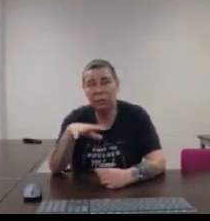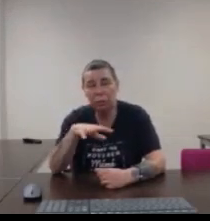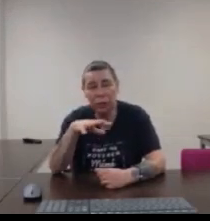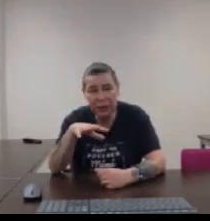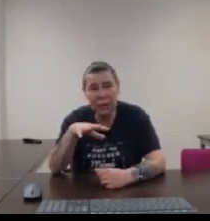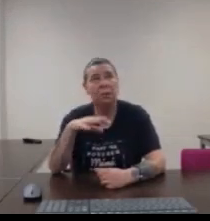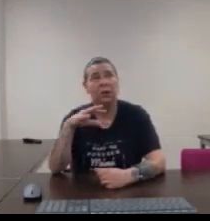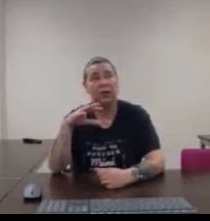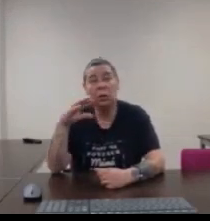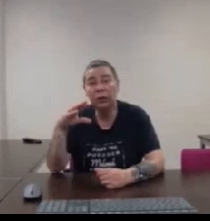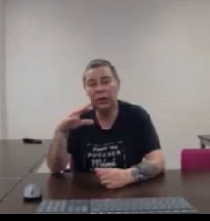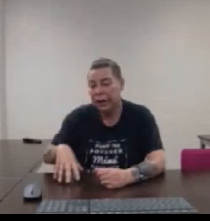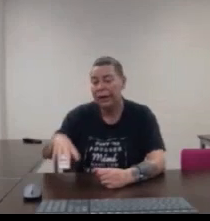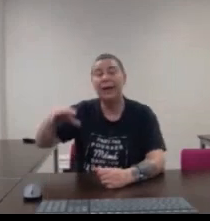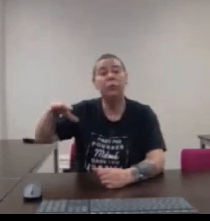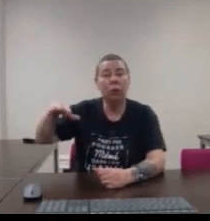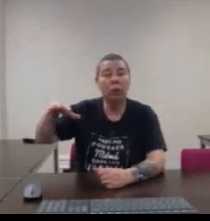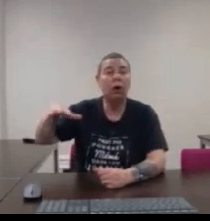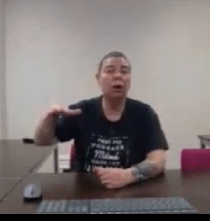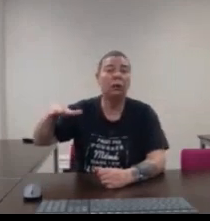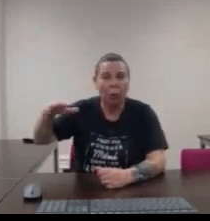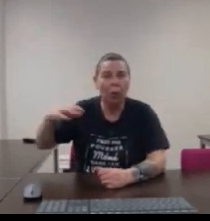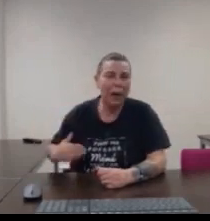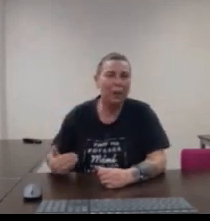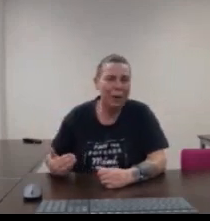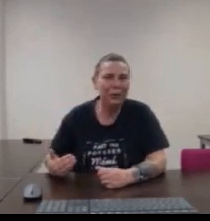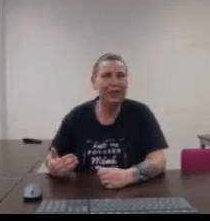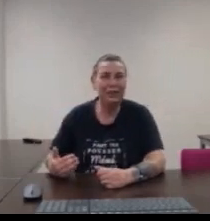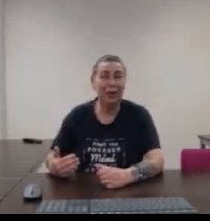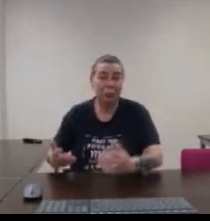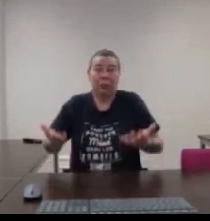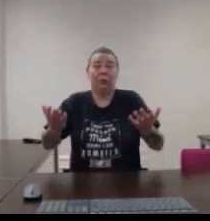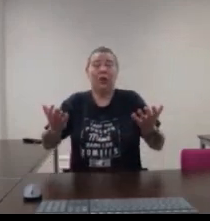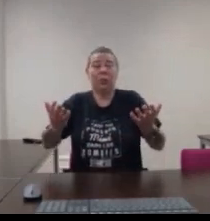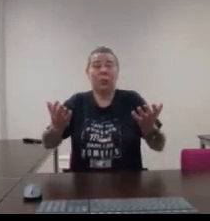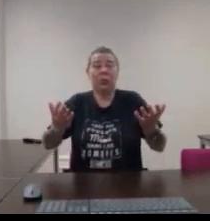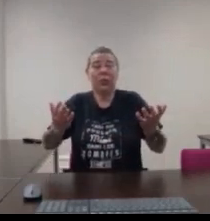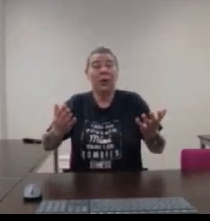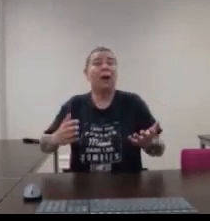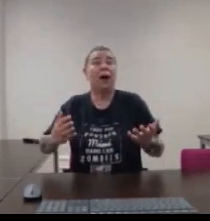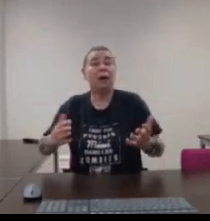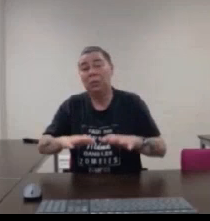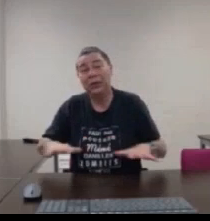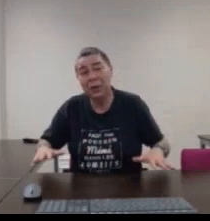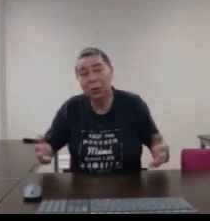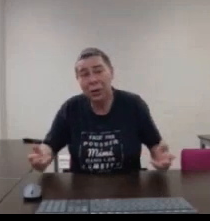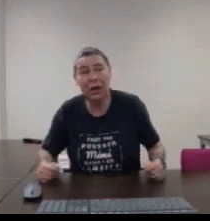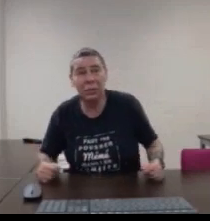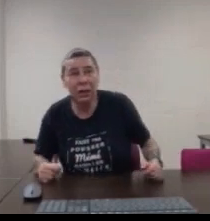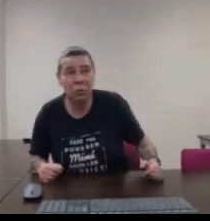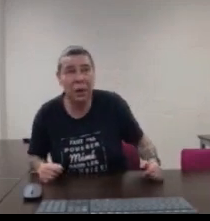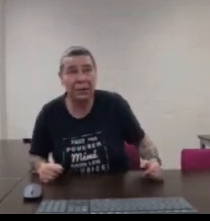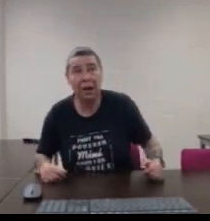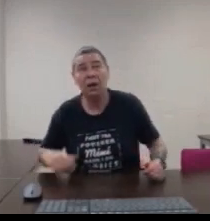évoqué les gens petits, mais c'est aussi les bureaux trop hauts par rapport à l'utilisateur. Parce que du coup, comme on le remonte, on peut très bien ne